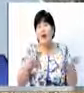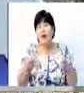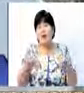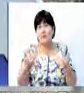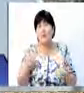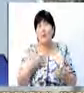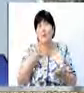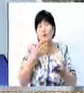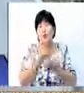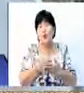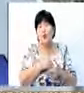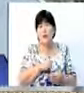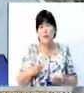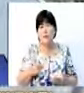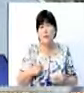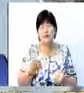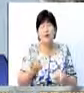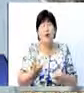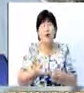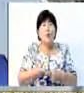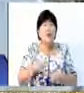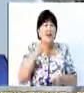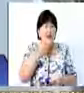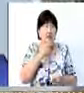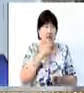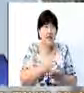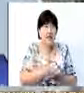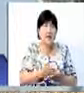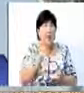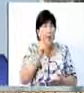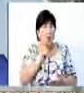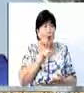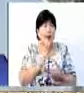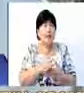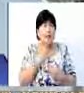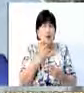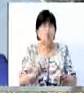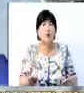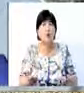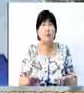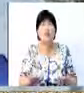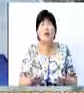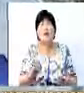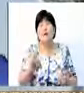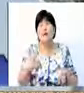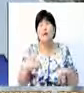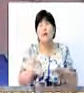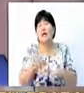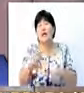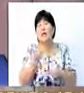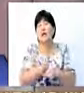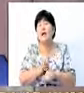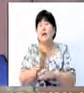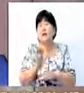Бізге өзіміздің қолдауымыз өте тиімді екенін, қолайлы екенін көріп, осы бір шығарғанда екі жақтан өнім